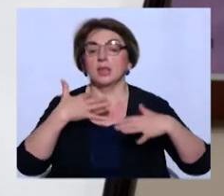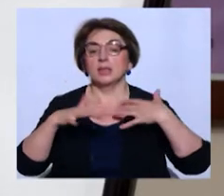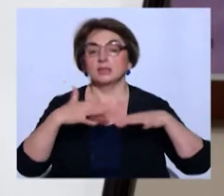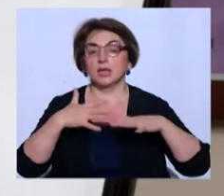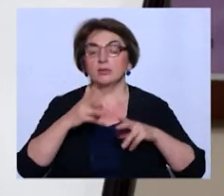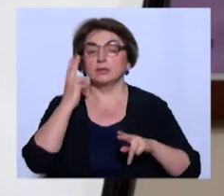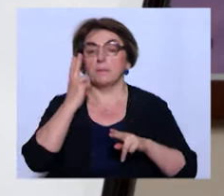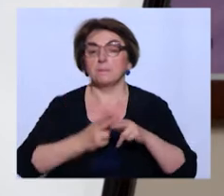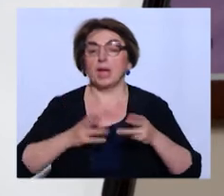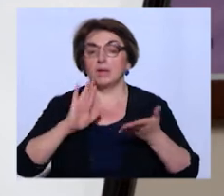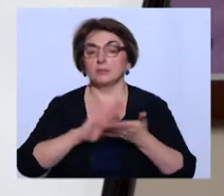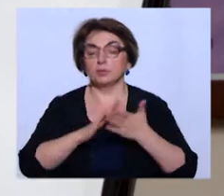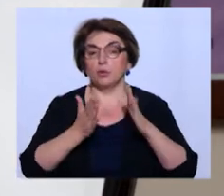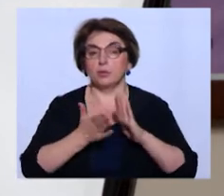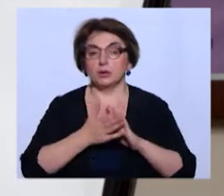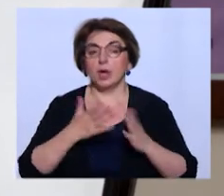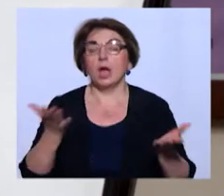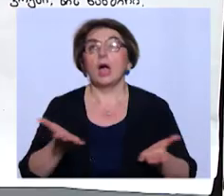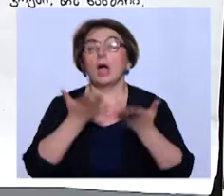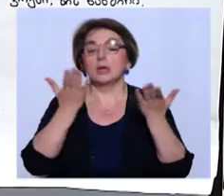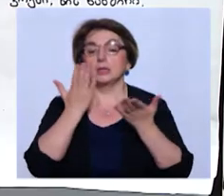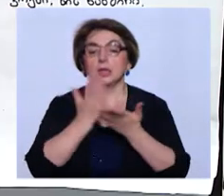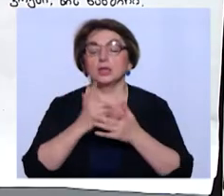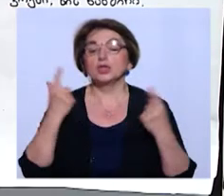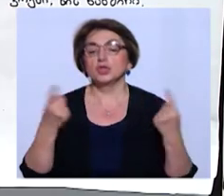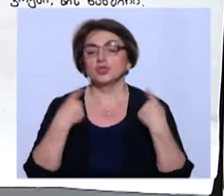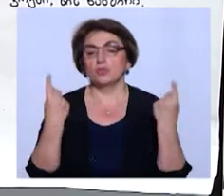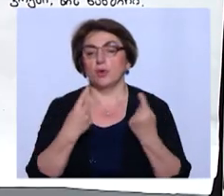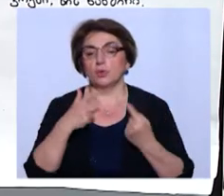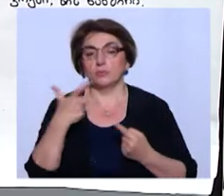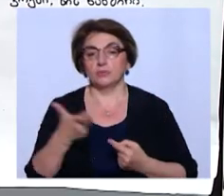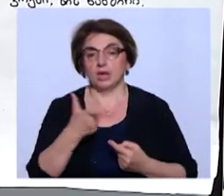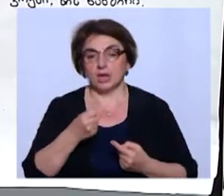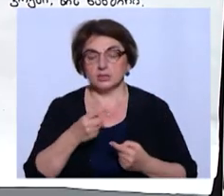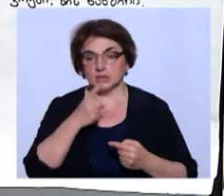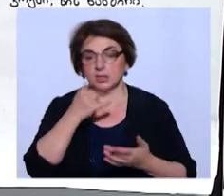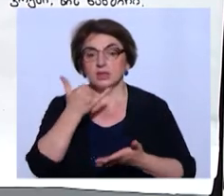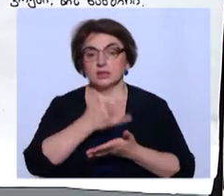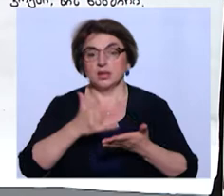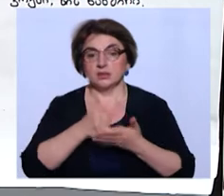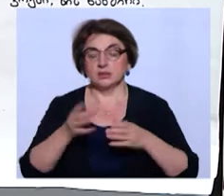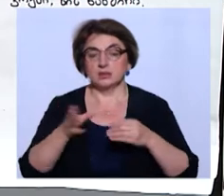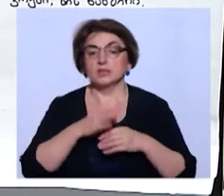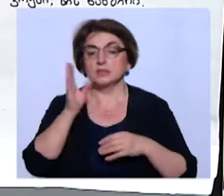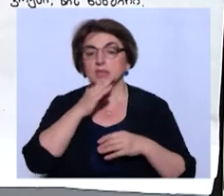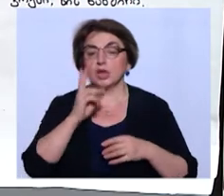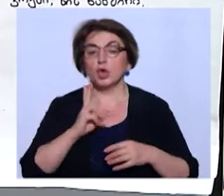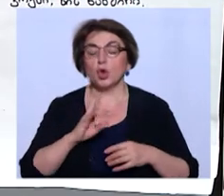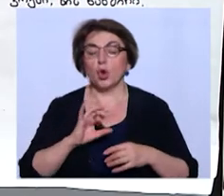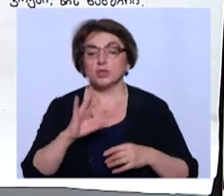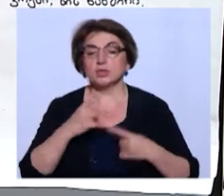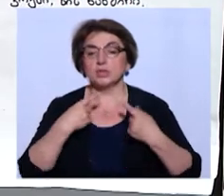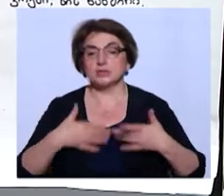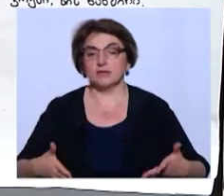მყარი აგრეგატული მდგომარეობის. აირადია ბუნებრივი აირი, ნავთობის თანხლები აირი, წყალაირი, კოქსის აირი და